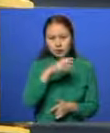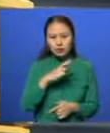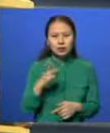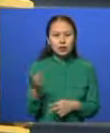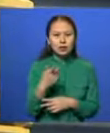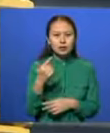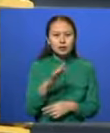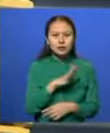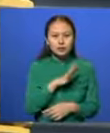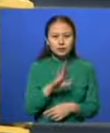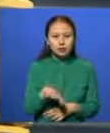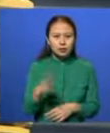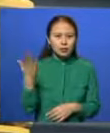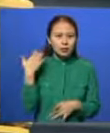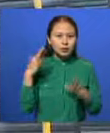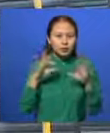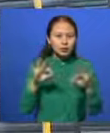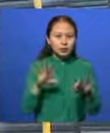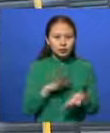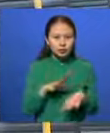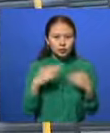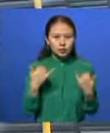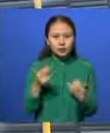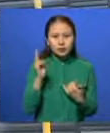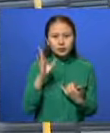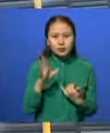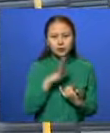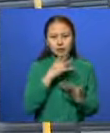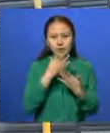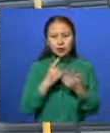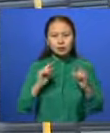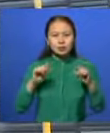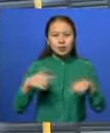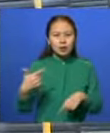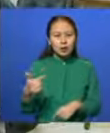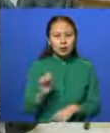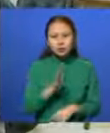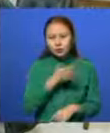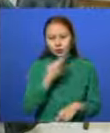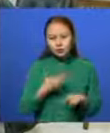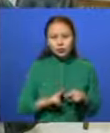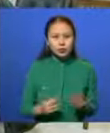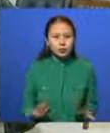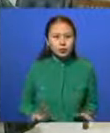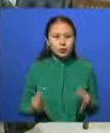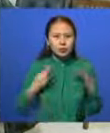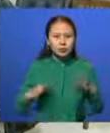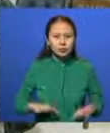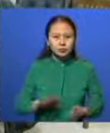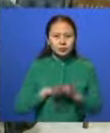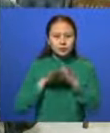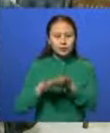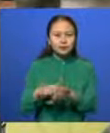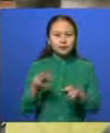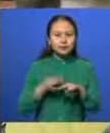берілмей отырған тілшілеріміз кезінде мәселе қылып көтерген еді. Пәтерге кіргенімен газды пайдалана алмаған тұрғындар ақыры прокуратураға шағым